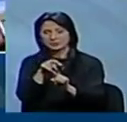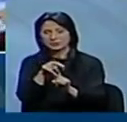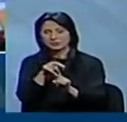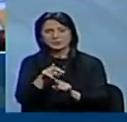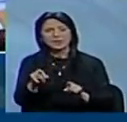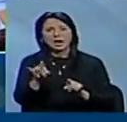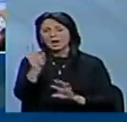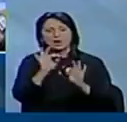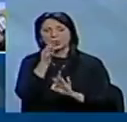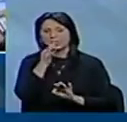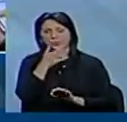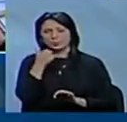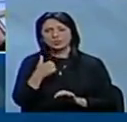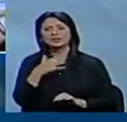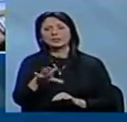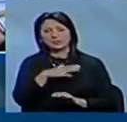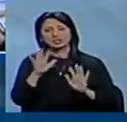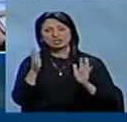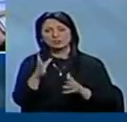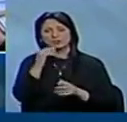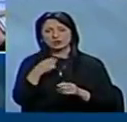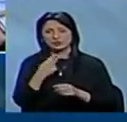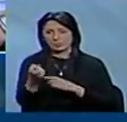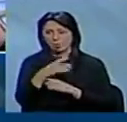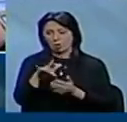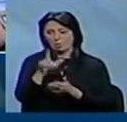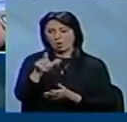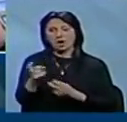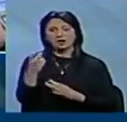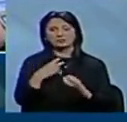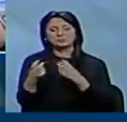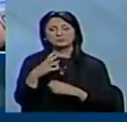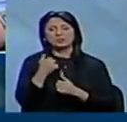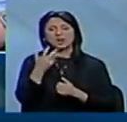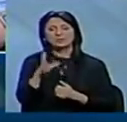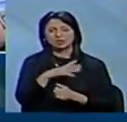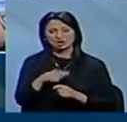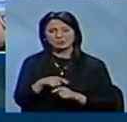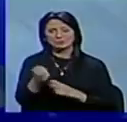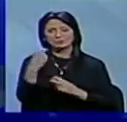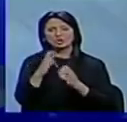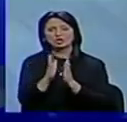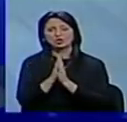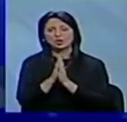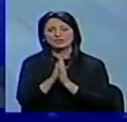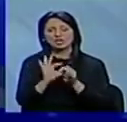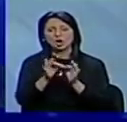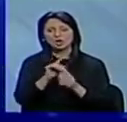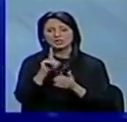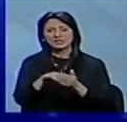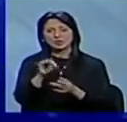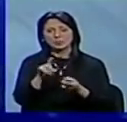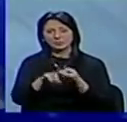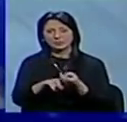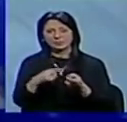საკუთარ? არა, ესეთი შერჩეული არ გაქვთ, თუმცა ჩვენ ქონია შემთხვევები, როდესაც ჩვენთან მოსულა მოქალაქეები და ესეთი შემთხვევა რამდენჯერმე ქონდა მათ მომართავთ ხოვნით რაღაც კონკრეტულ საკითხებთან